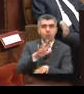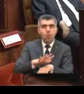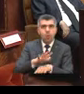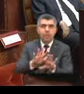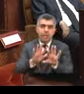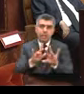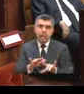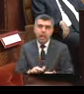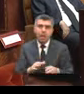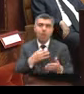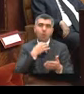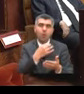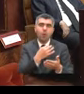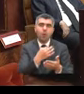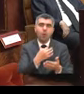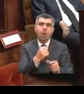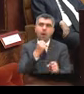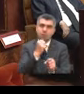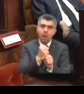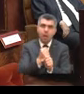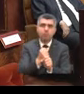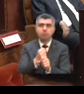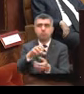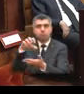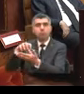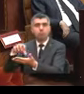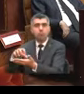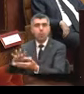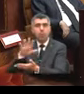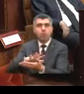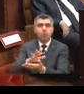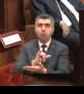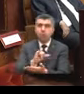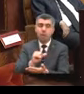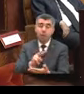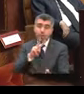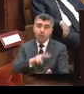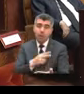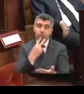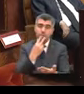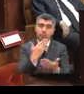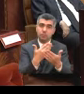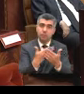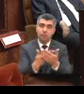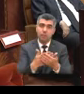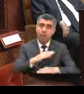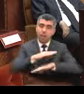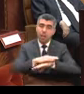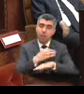التقرير ويقول لك حقاره حنا درنا هنا وحنا درنا هنا وحنا درنا. الواقع السيدة الوزيرة بكل احترام